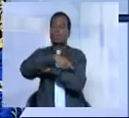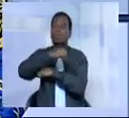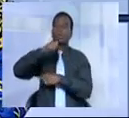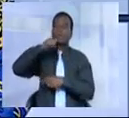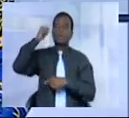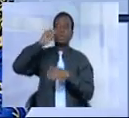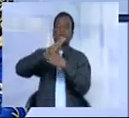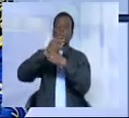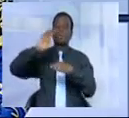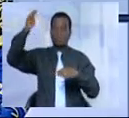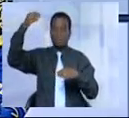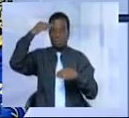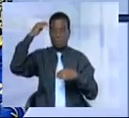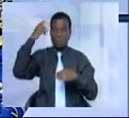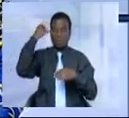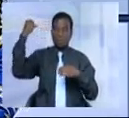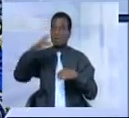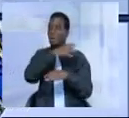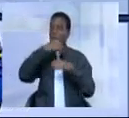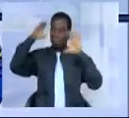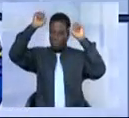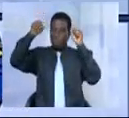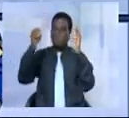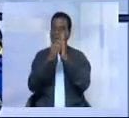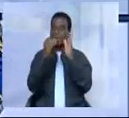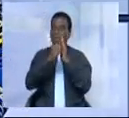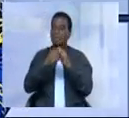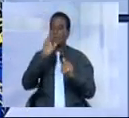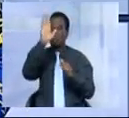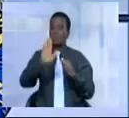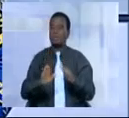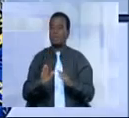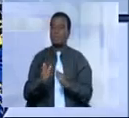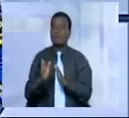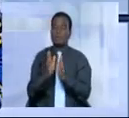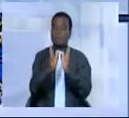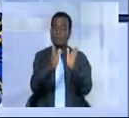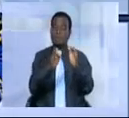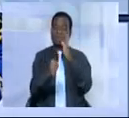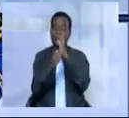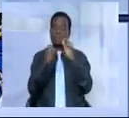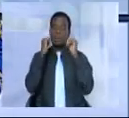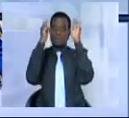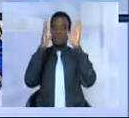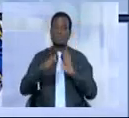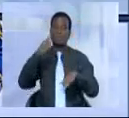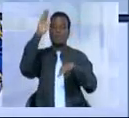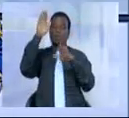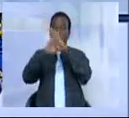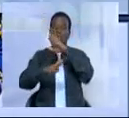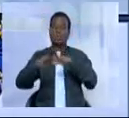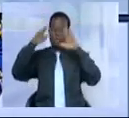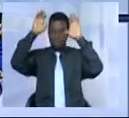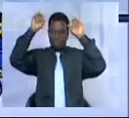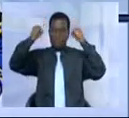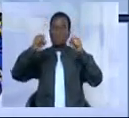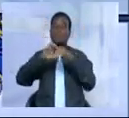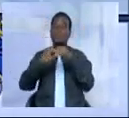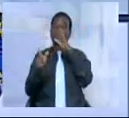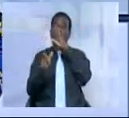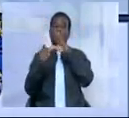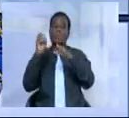ministre japonais et le chef de l'État ivoirien. Shinzo Abe a salué le redressement de l'économie ivoirienne sous la présidence d'Alassane Ouattara.